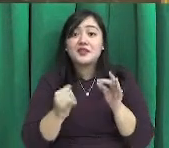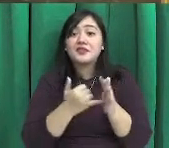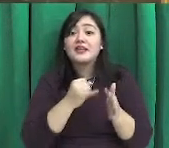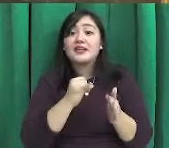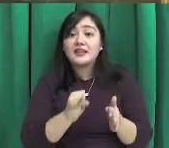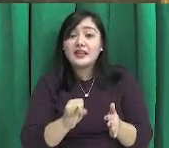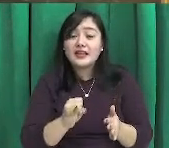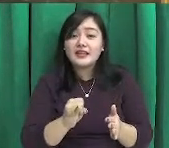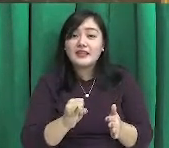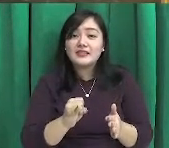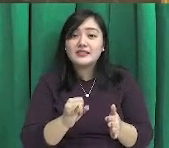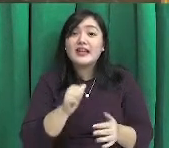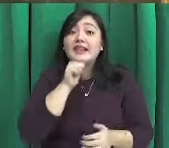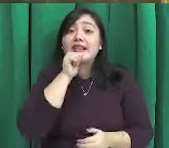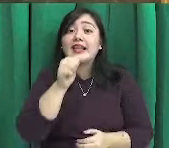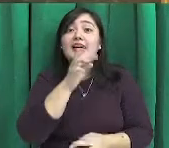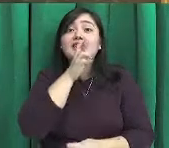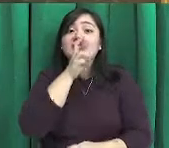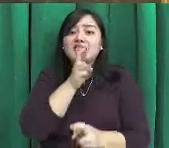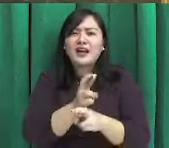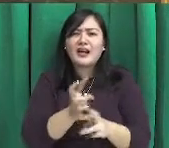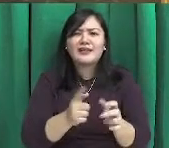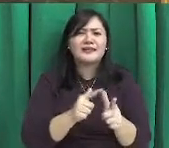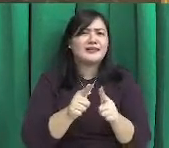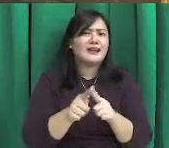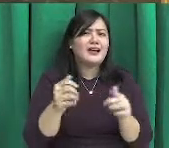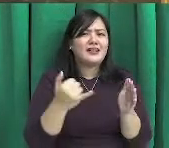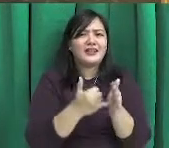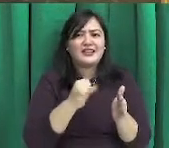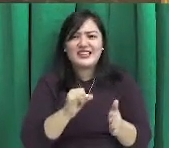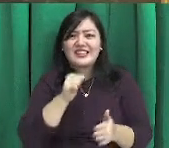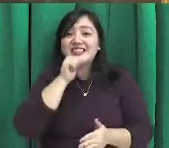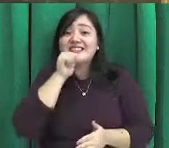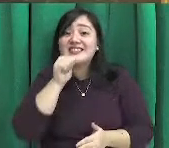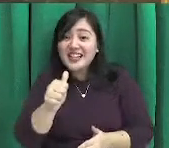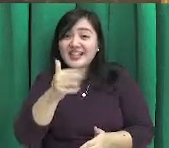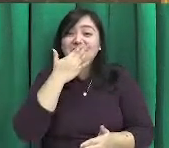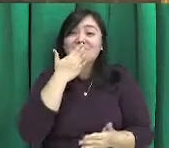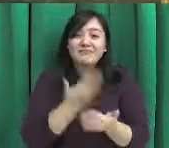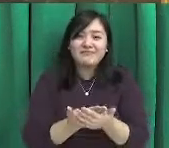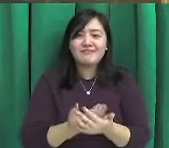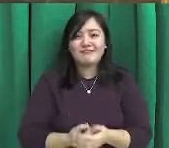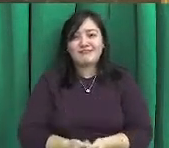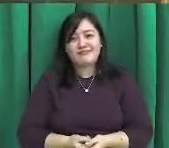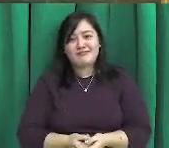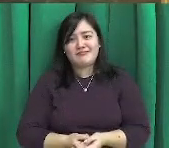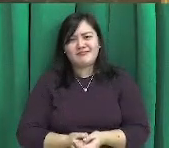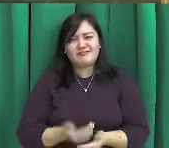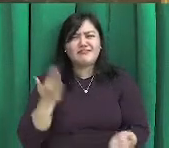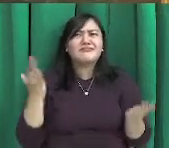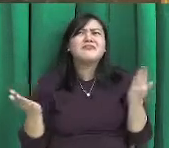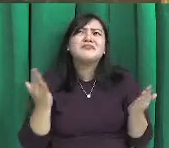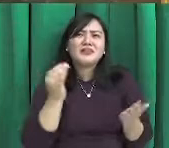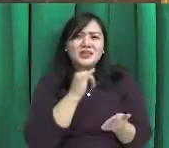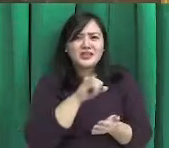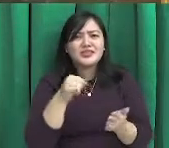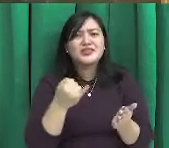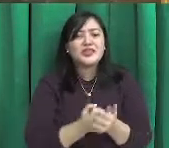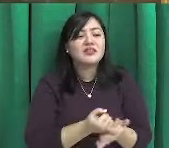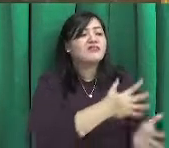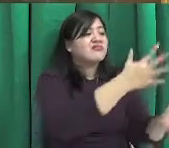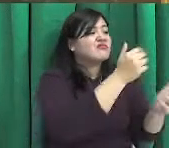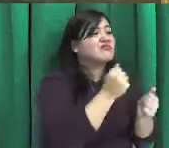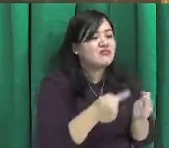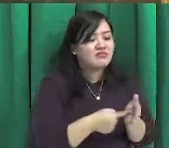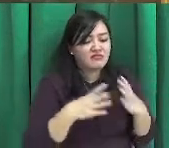kapatid, ang mga asawa nyo na mga galing kung saan-saan lang dyan, pwede na yan, basta matakpan lang. Eh, hindi naman ganun.